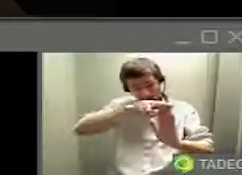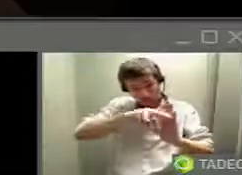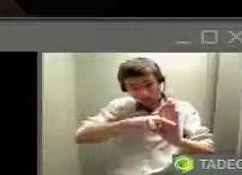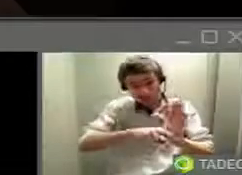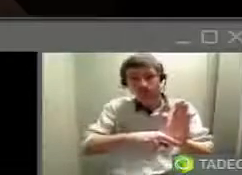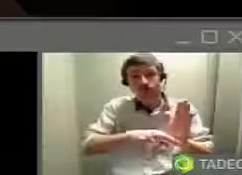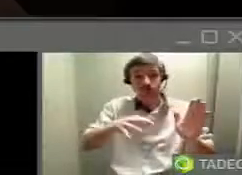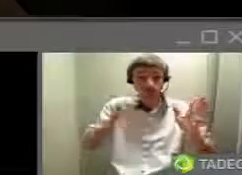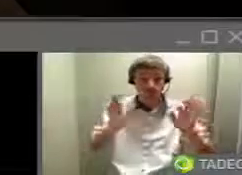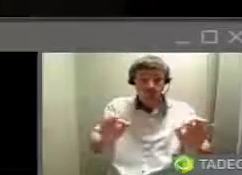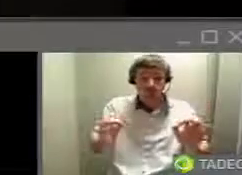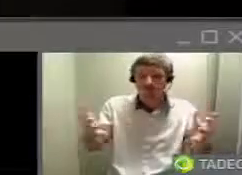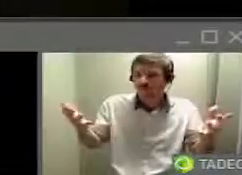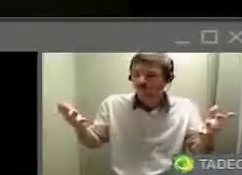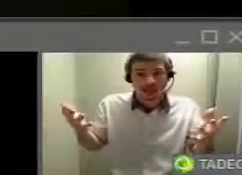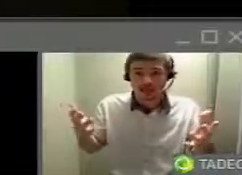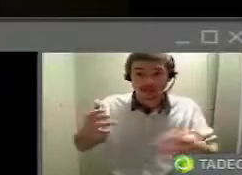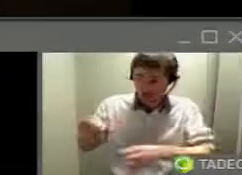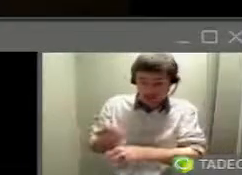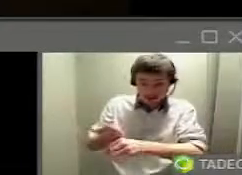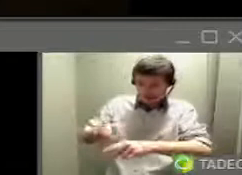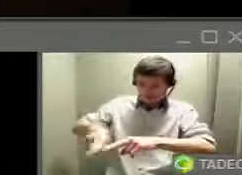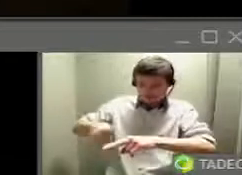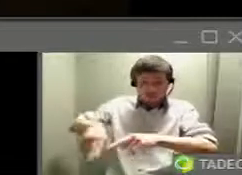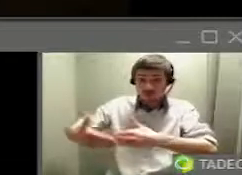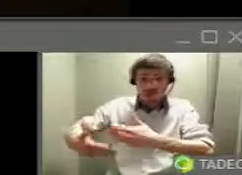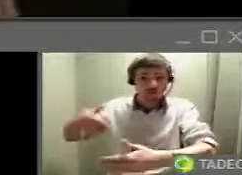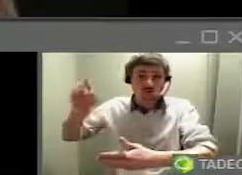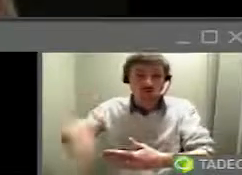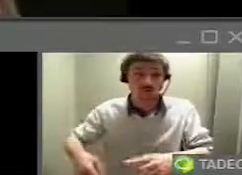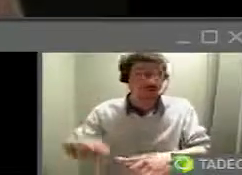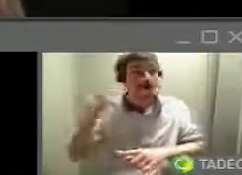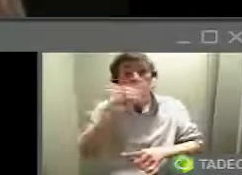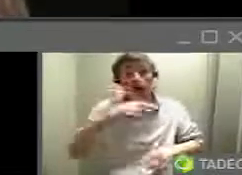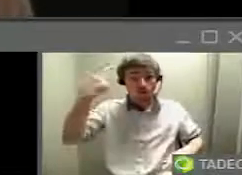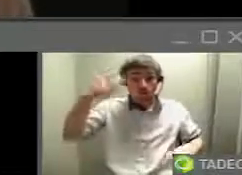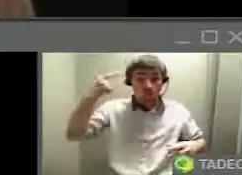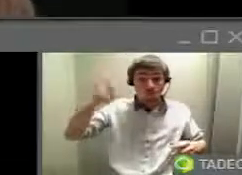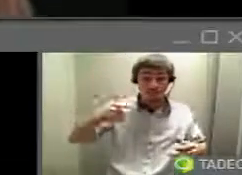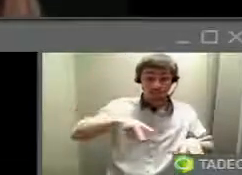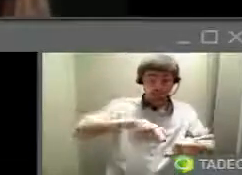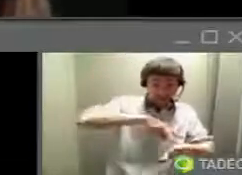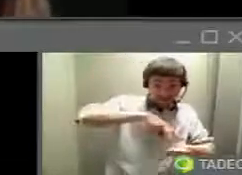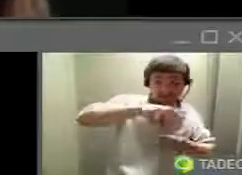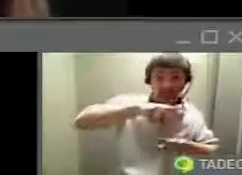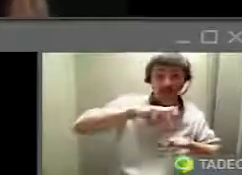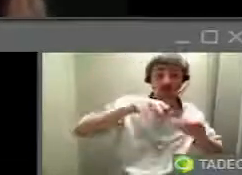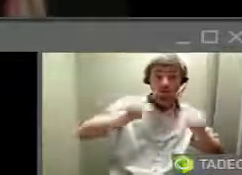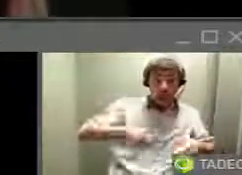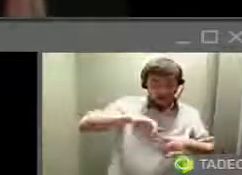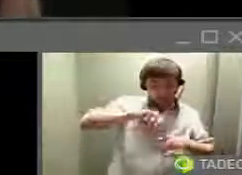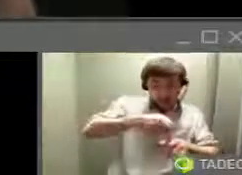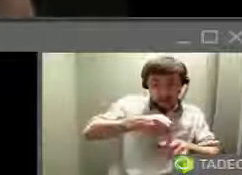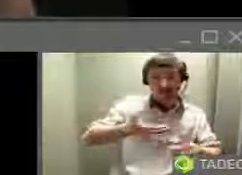s'il n'y a pas ça, on n'avance pas. Alors que là-bas à Londres, même s'il y avait des escaliers, même s'il y avait des clés, vous avez le responsable du métro qui disait « Tiens,